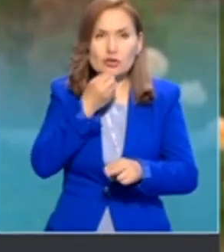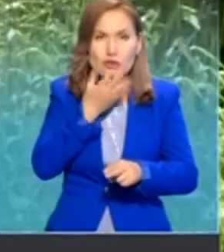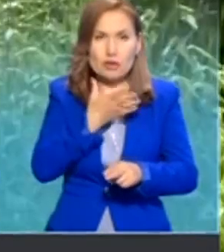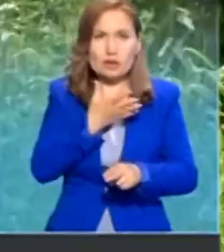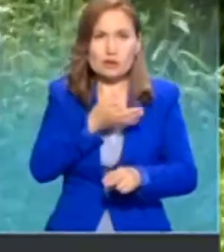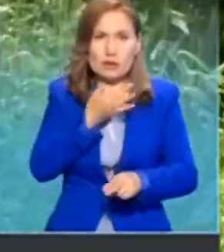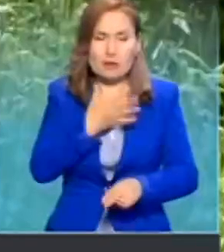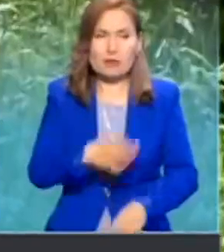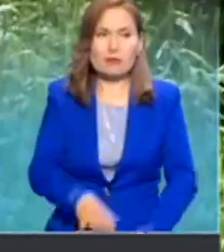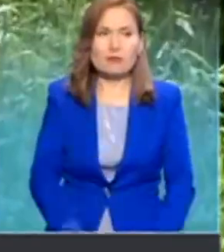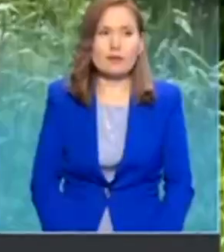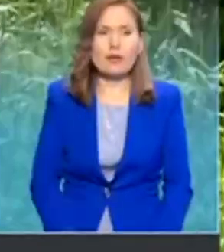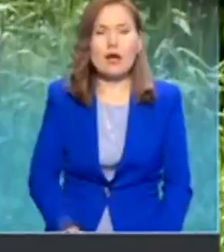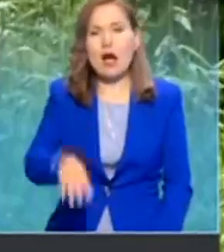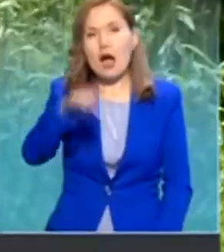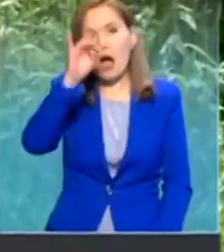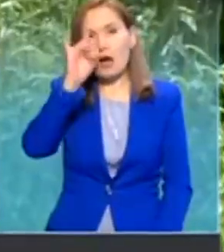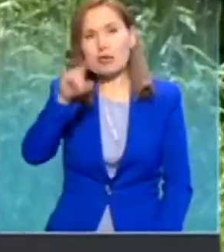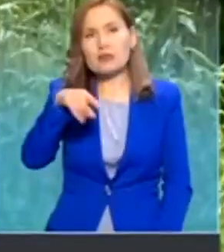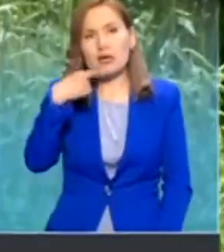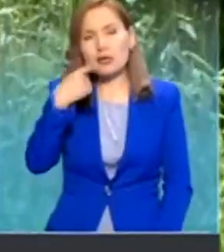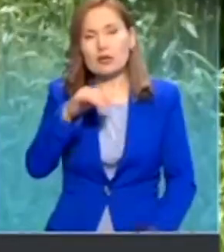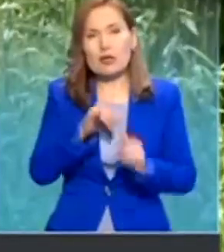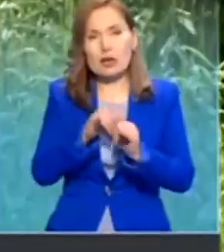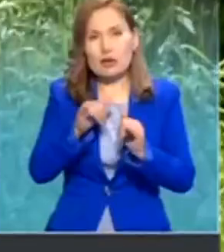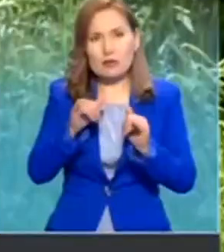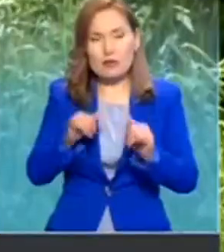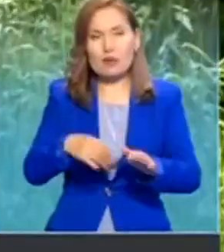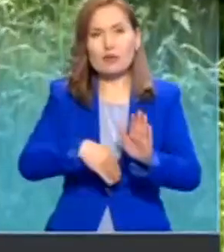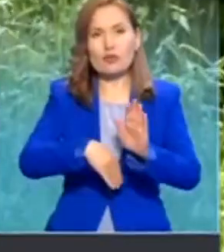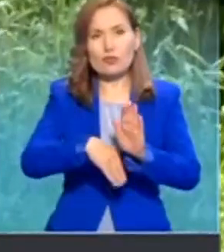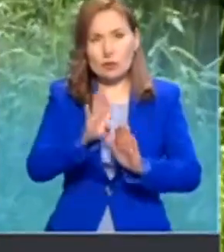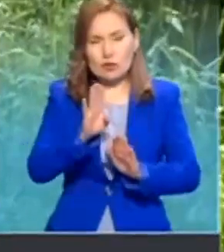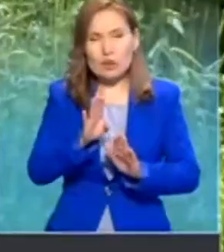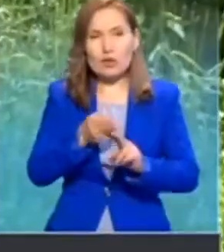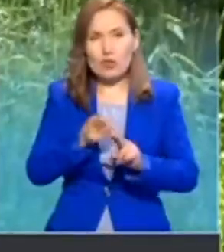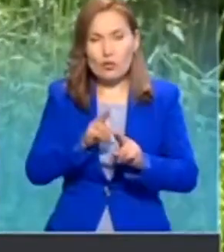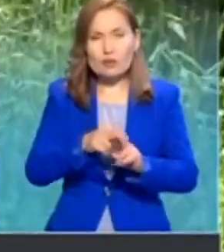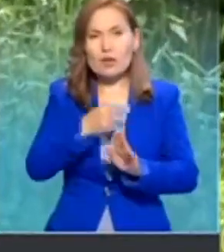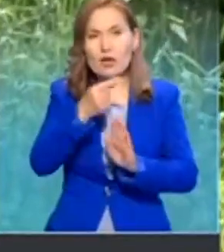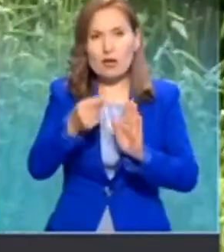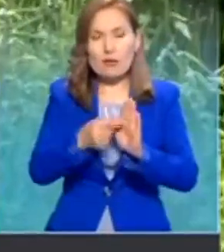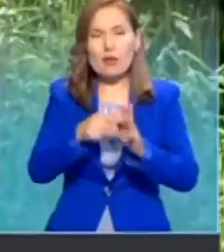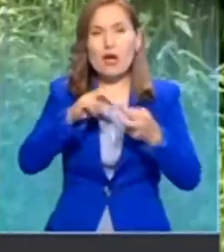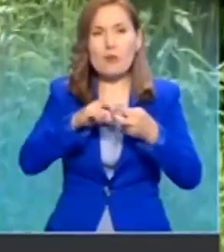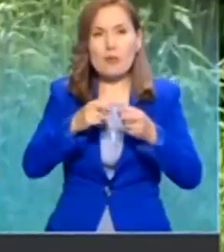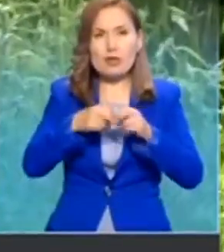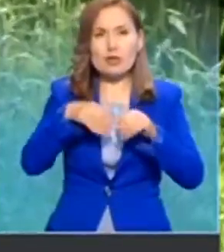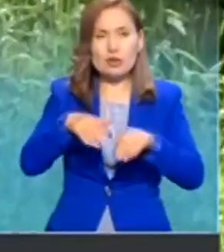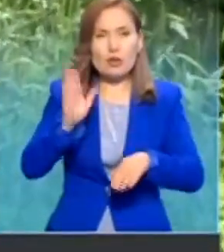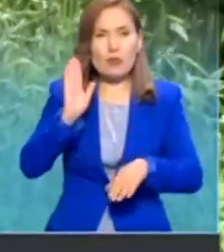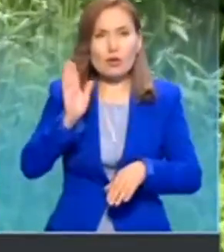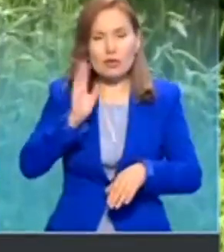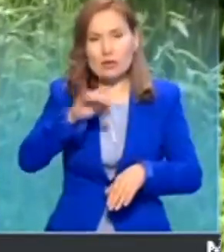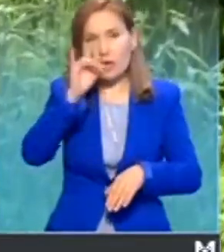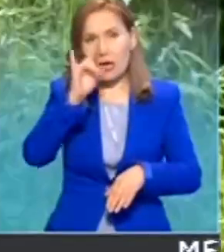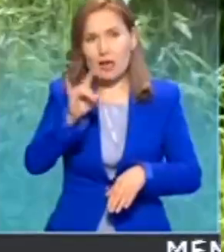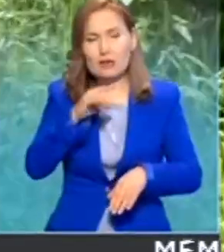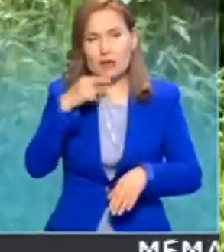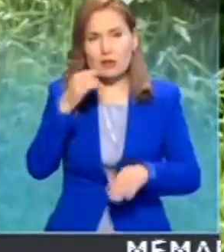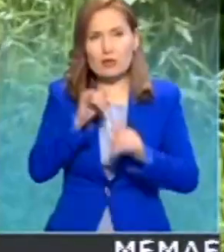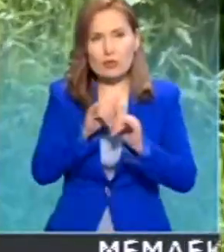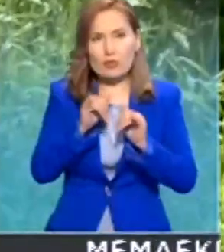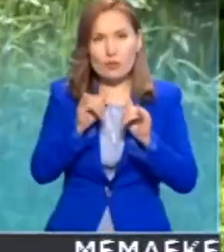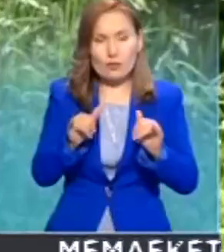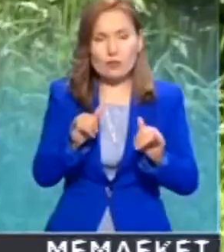жатыр. Ана тілімізді енді қолдап отыр ғой, енді ойлаймын мен енді. Сол шешілетін мәселе шығар деп болашақта енді. Біздің